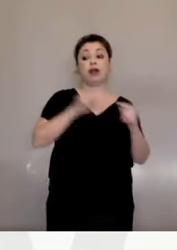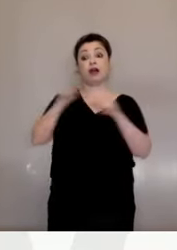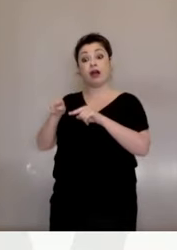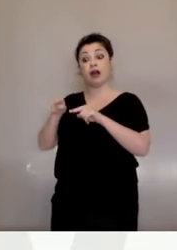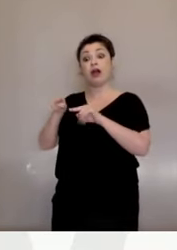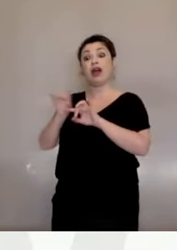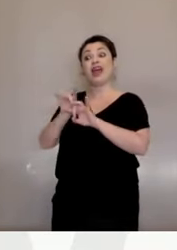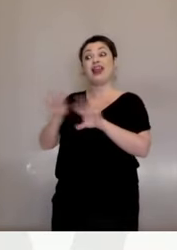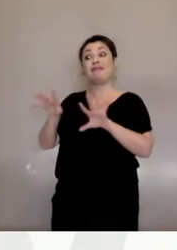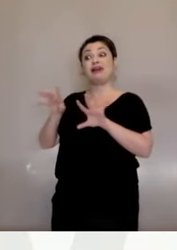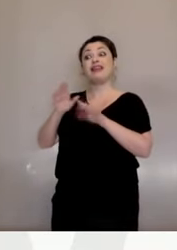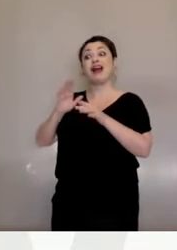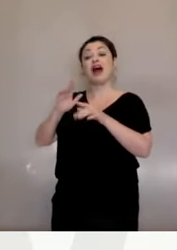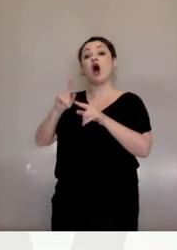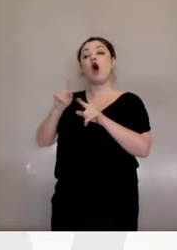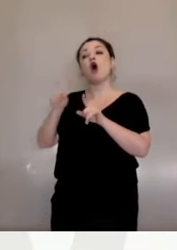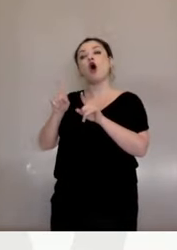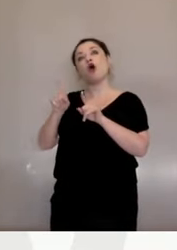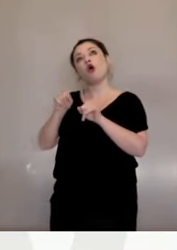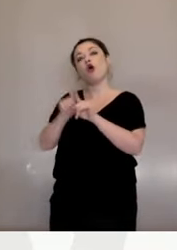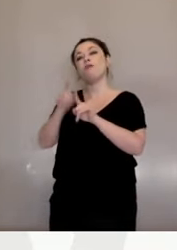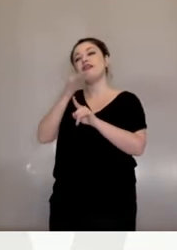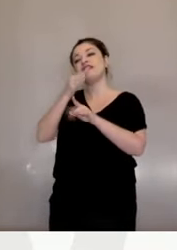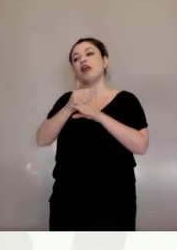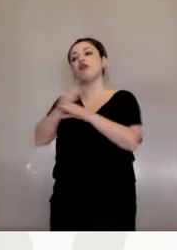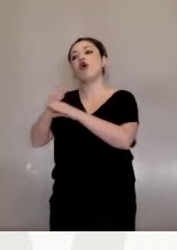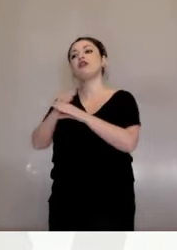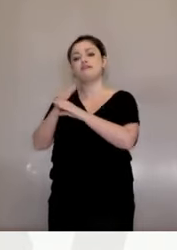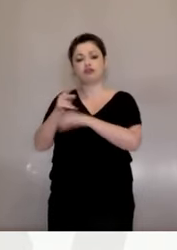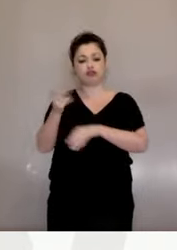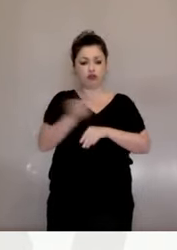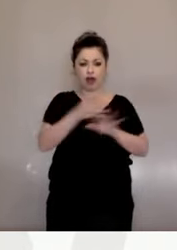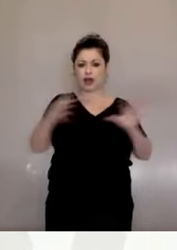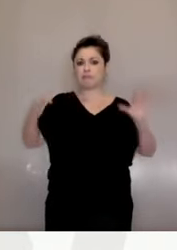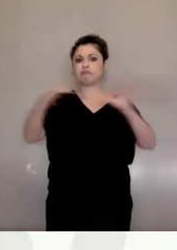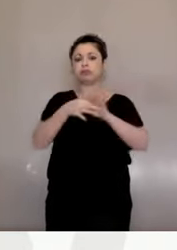come condivisione? Voilà.